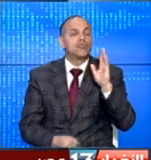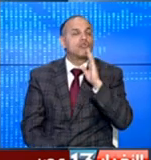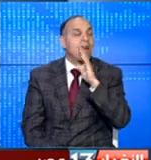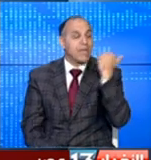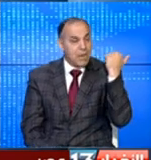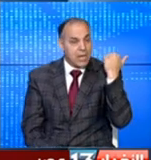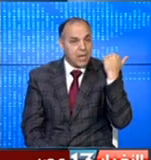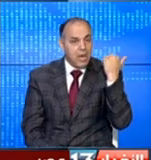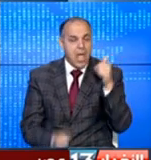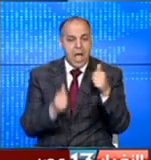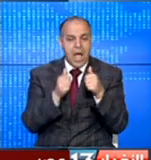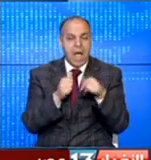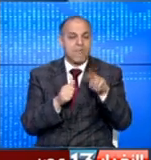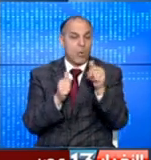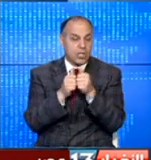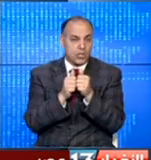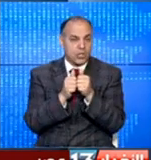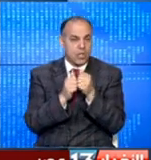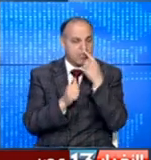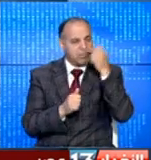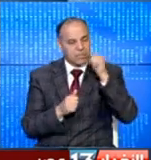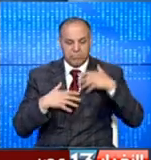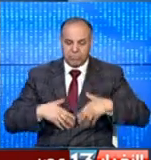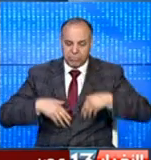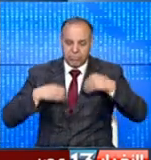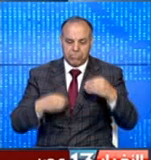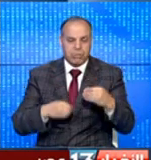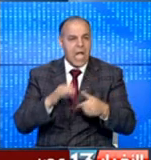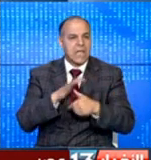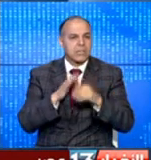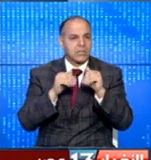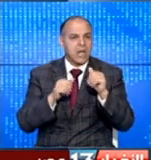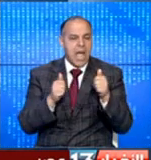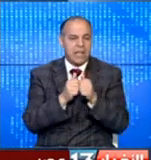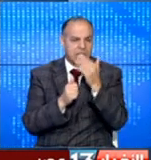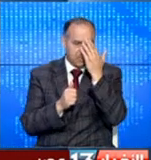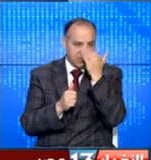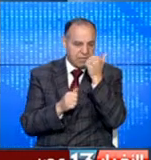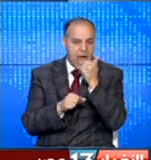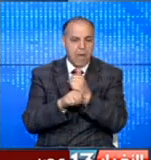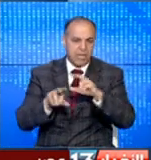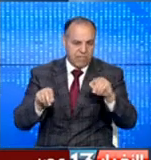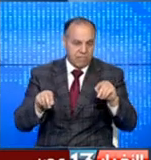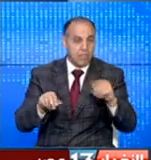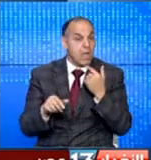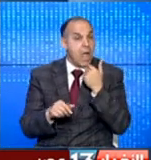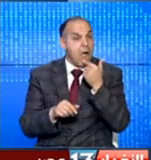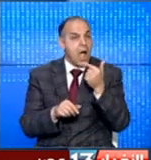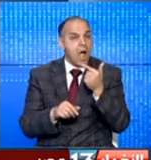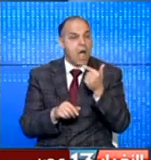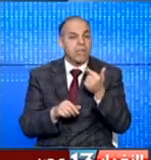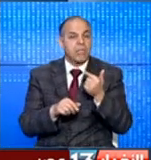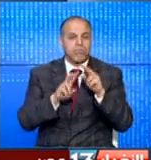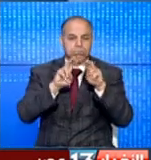جانفي 2011 أجبر على التنحي عن الحكم في 11 من فيفري من السنة نفسها ليخضع